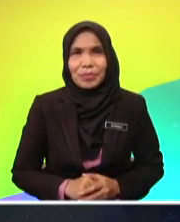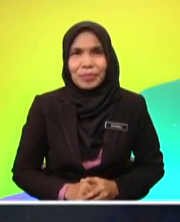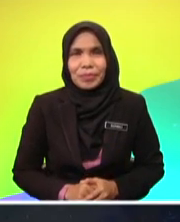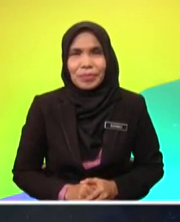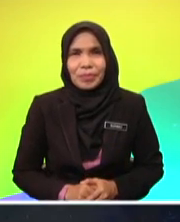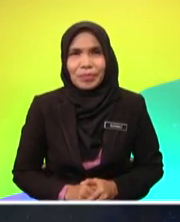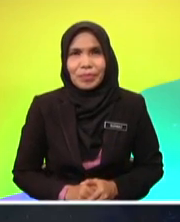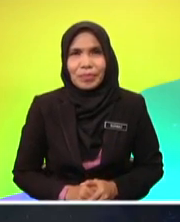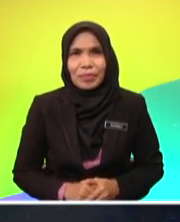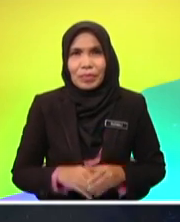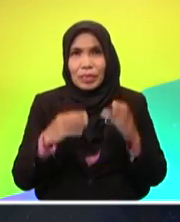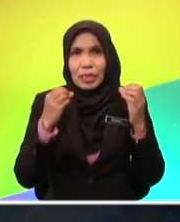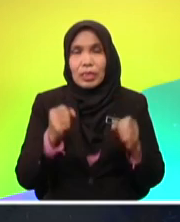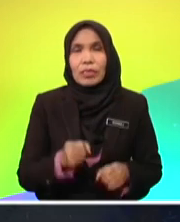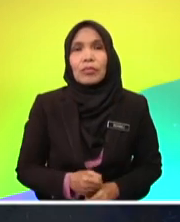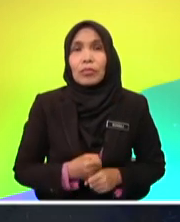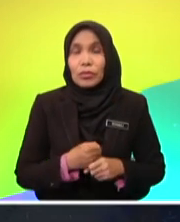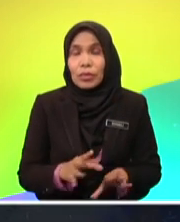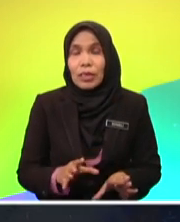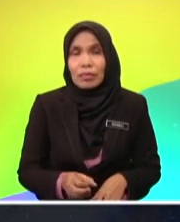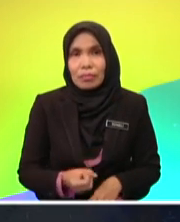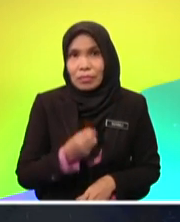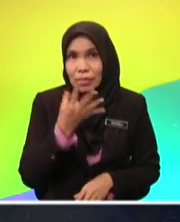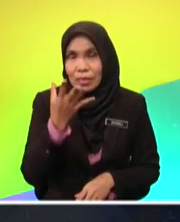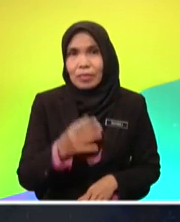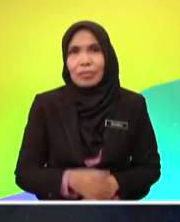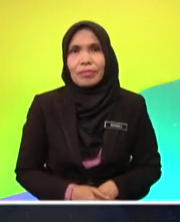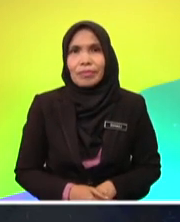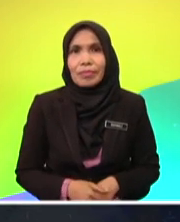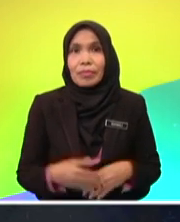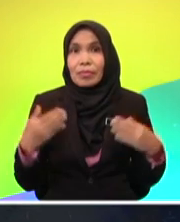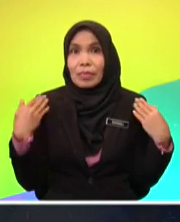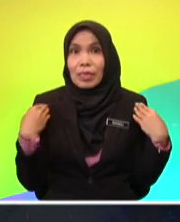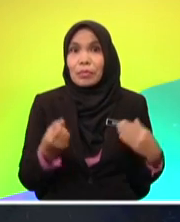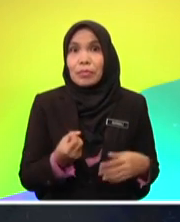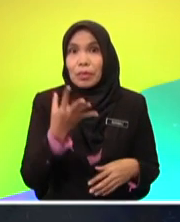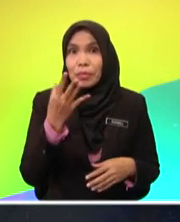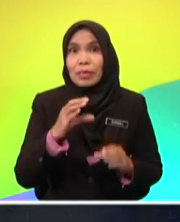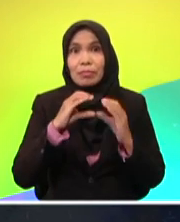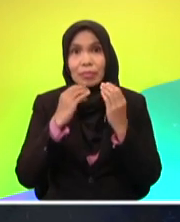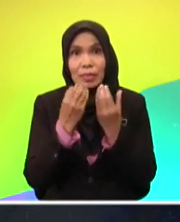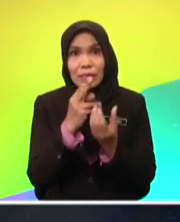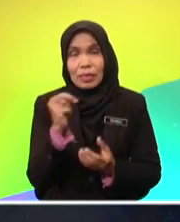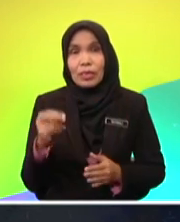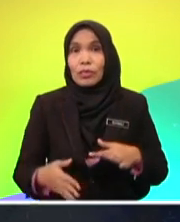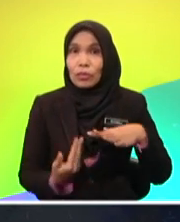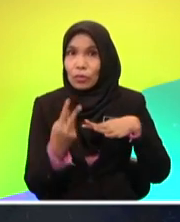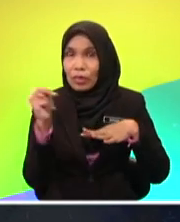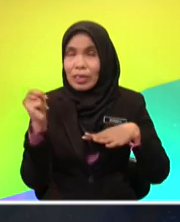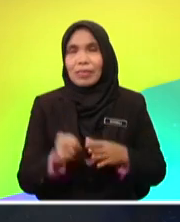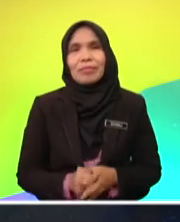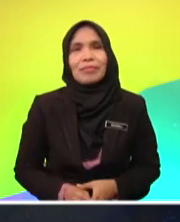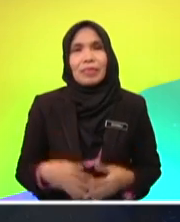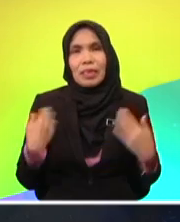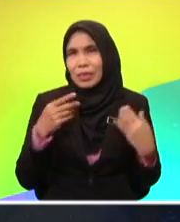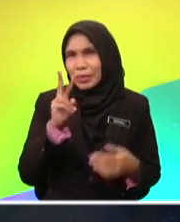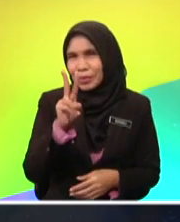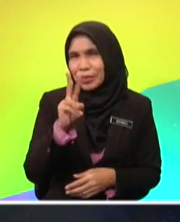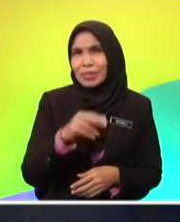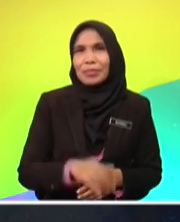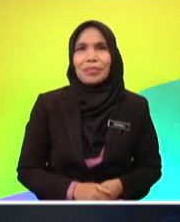menerangkan tentang pengkelasan tumbuhan. Ada berapa pengkelasan tumbuhan? Ada dua. Ah, bagus Kak Rina, pandai. Lima markah. So, apa dia Kak